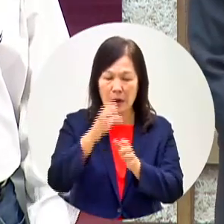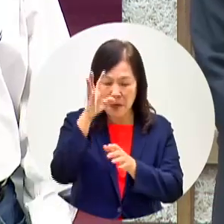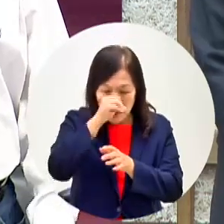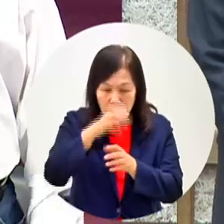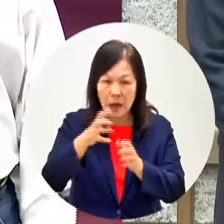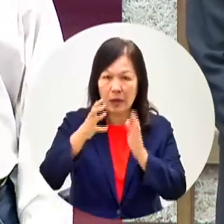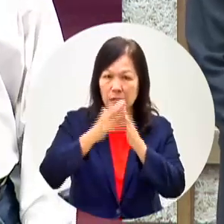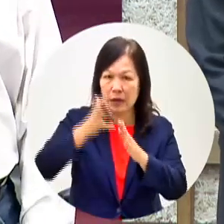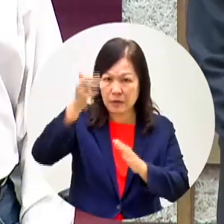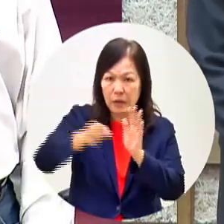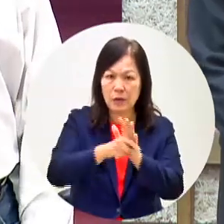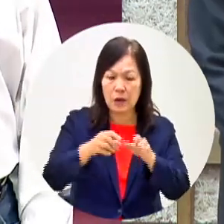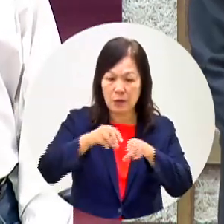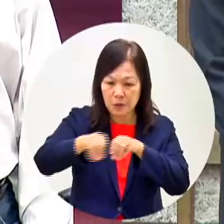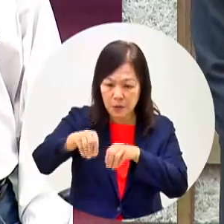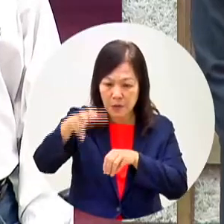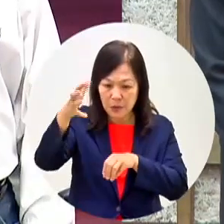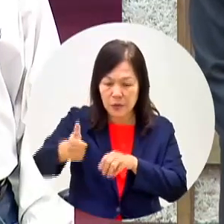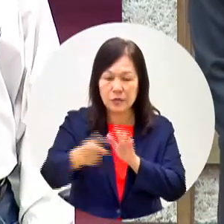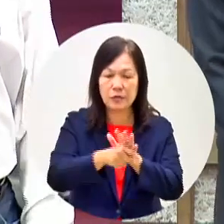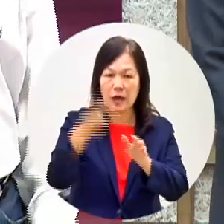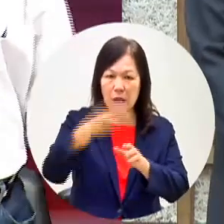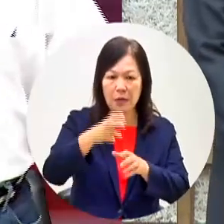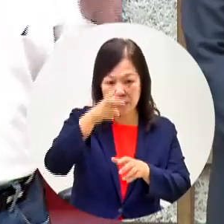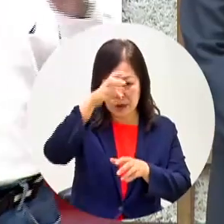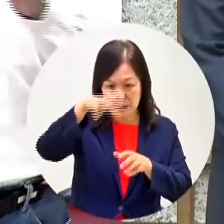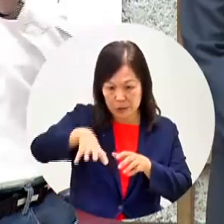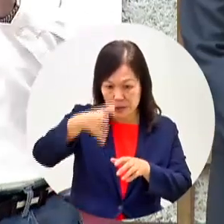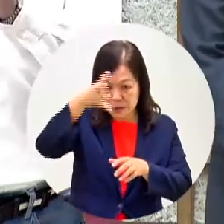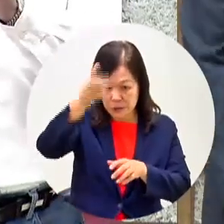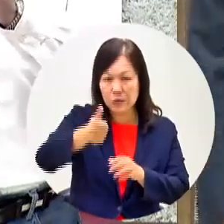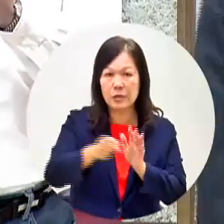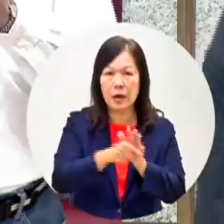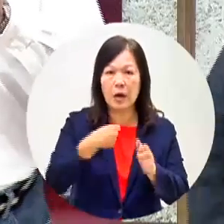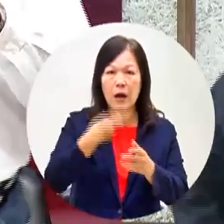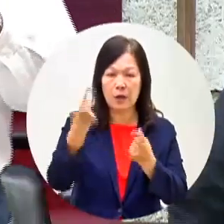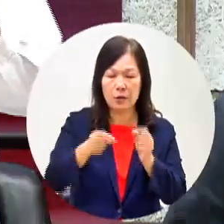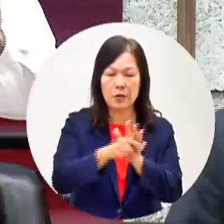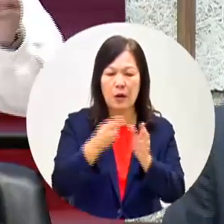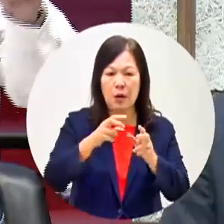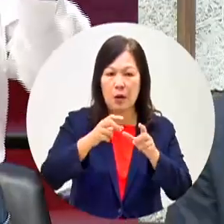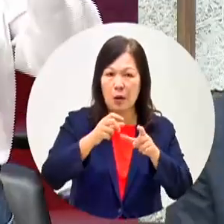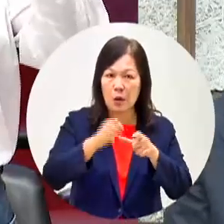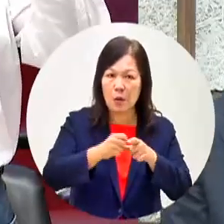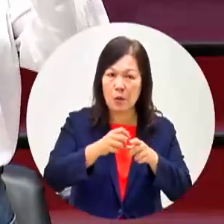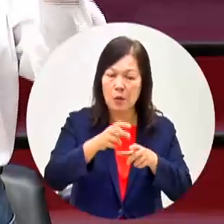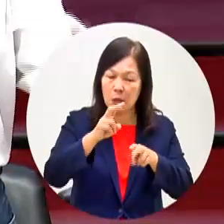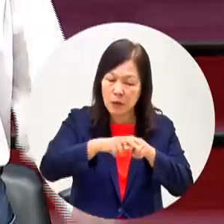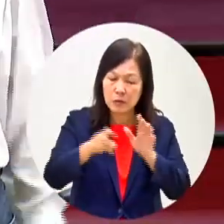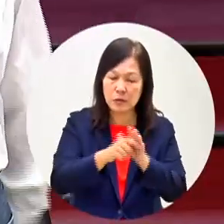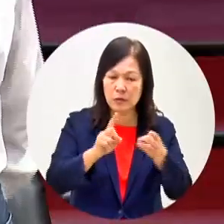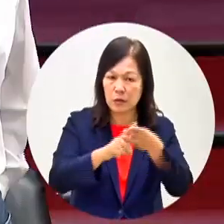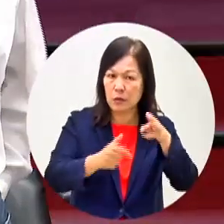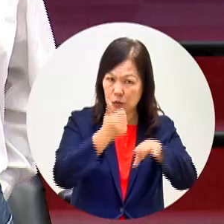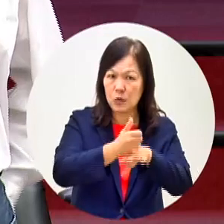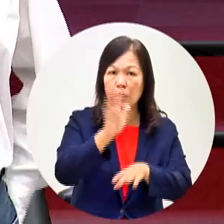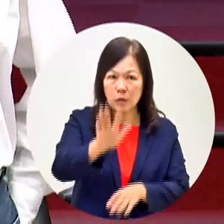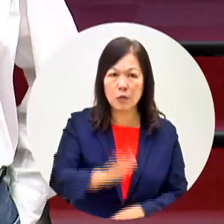到副分局长，我中间还当过公关室主任。 您请坐，我请教你一个问题。